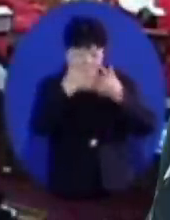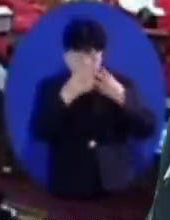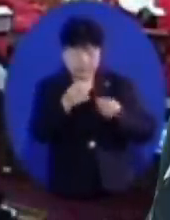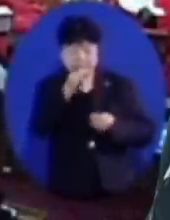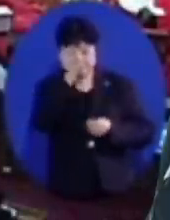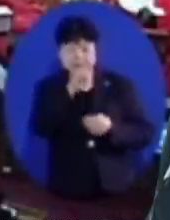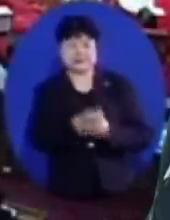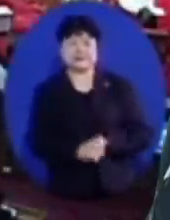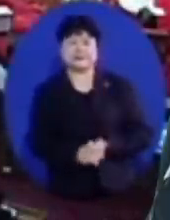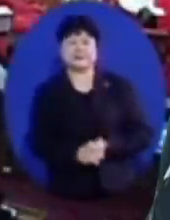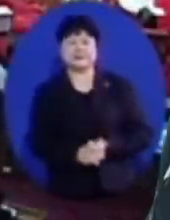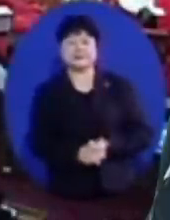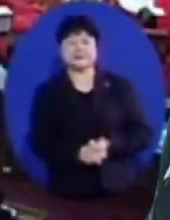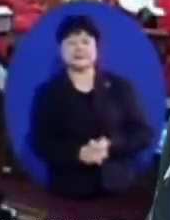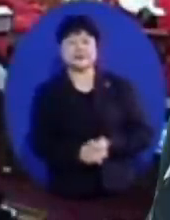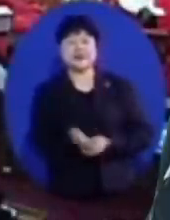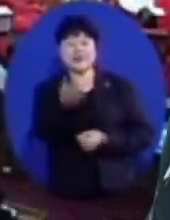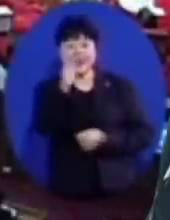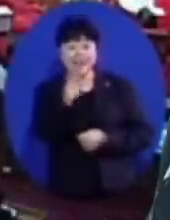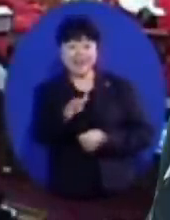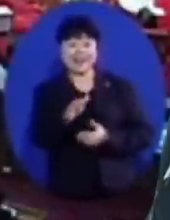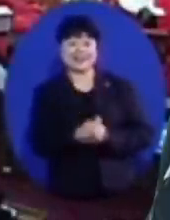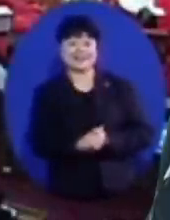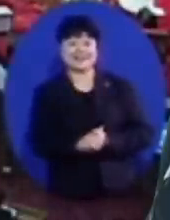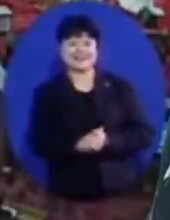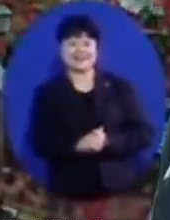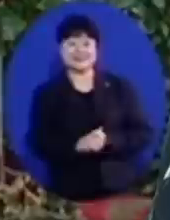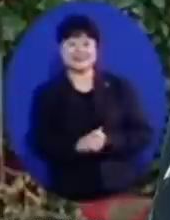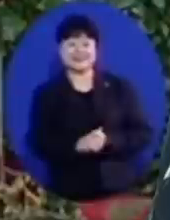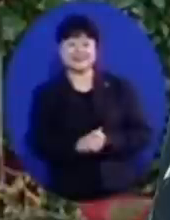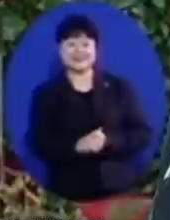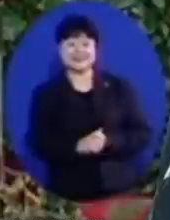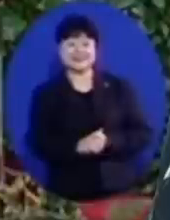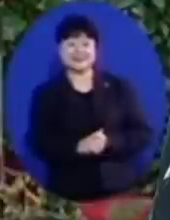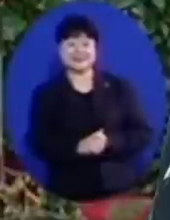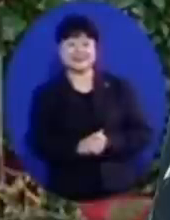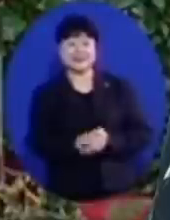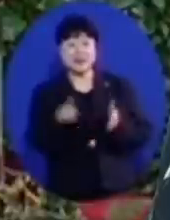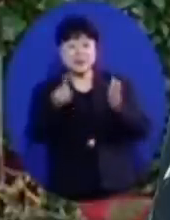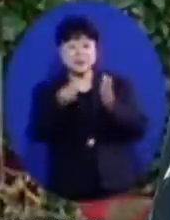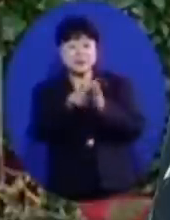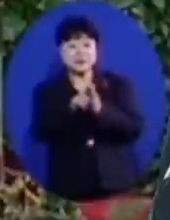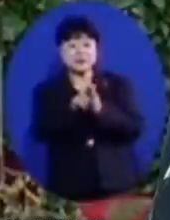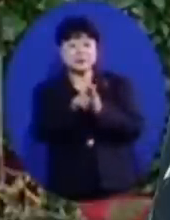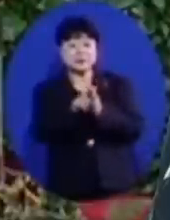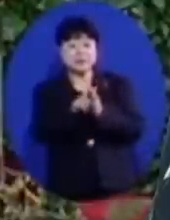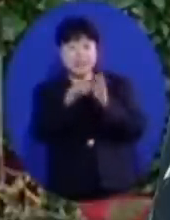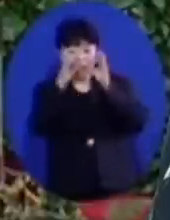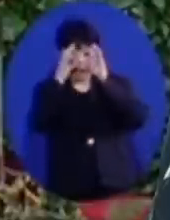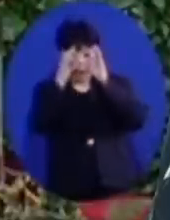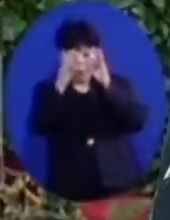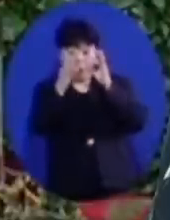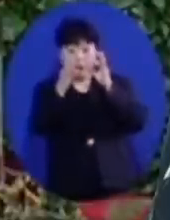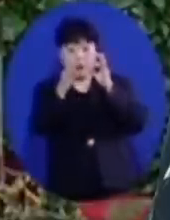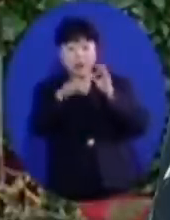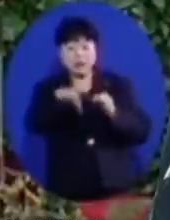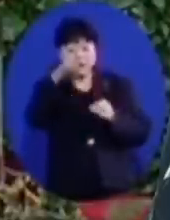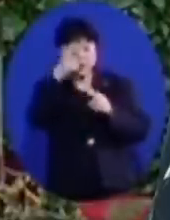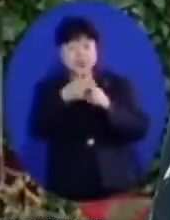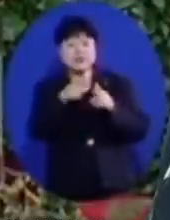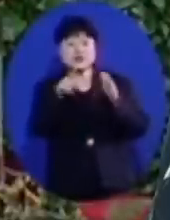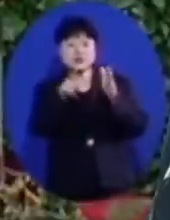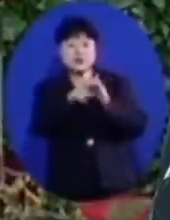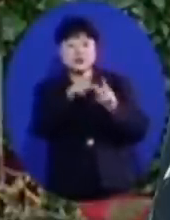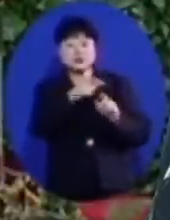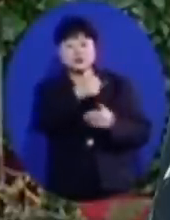있습니다 그런데 우리 신앙을 자세히 살펴보면 우리가 처음 예수